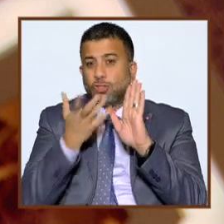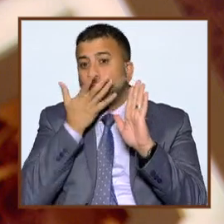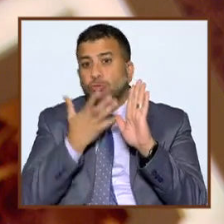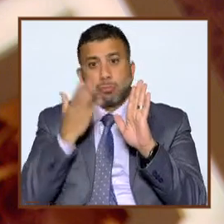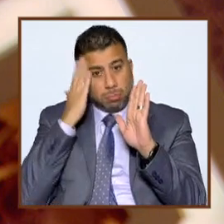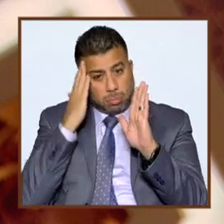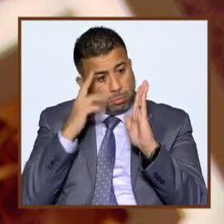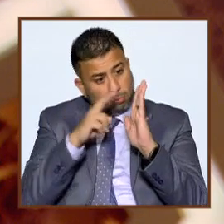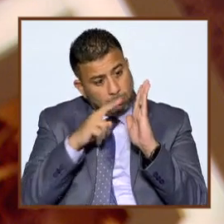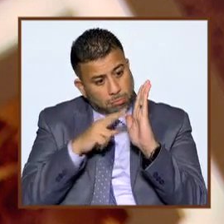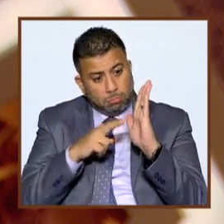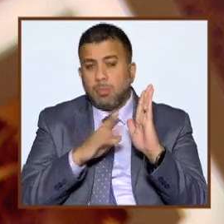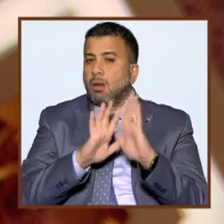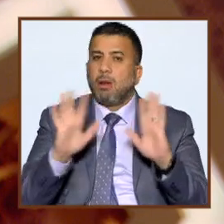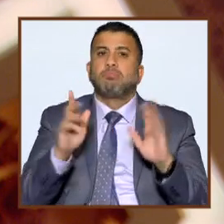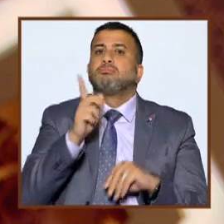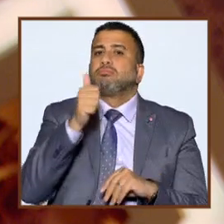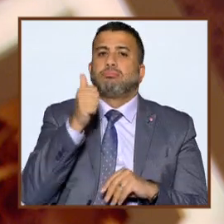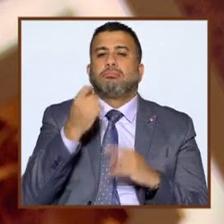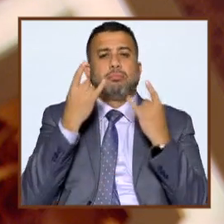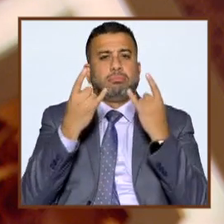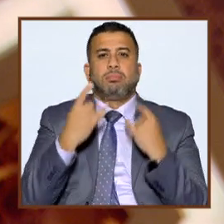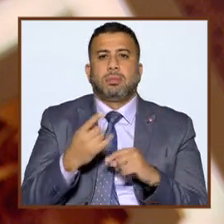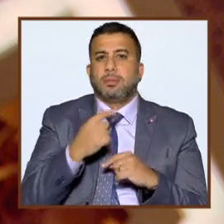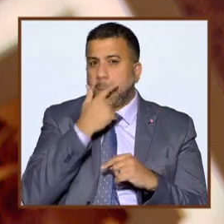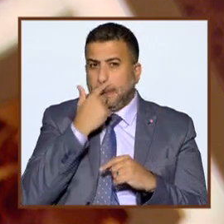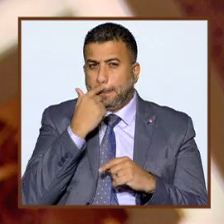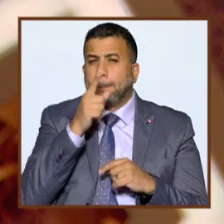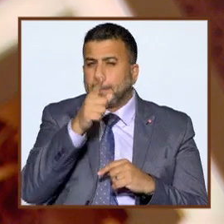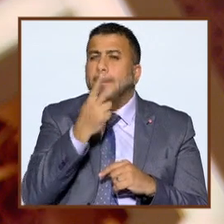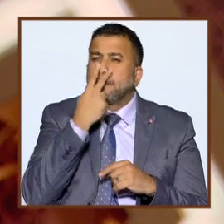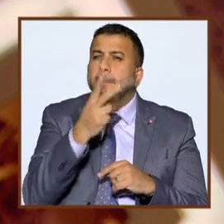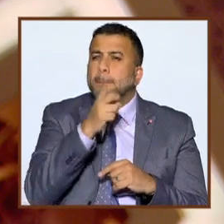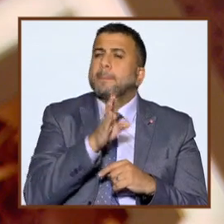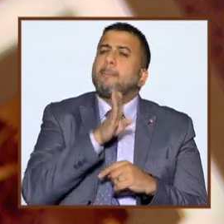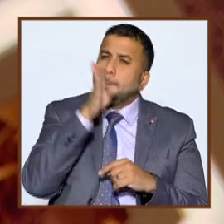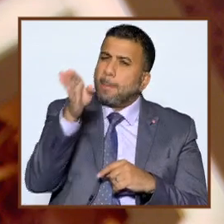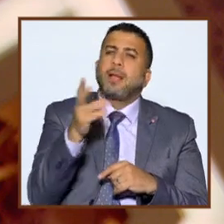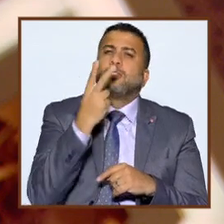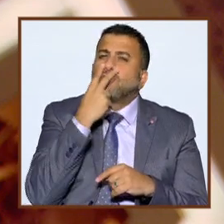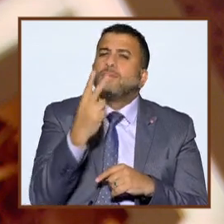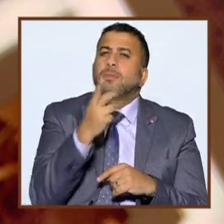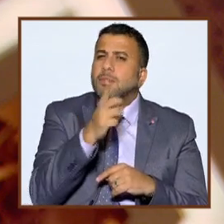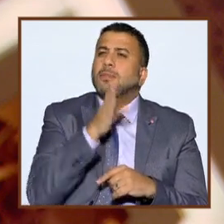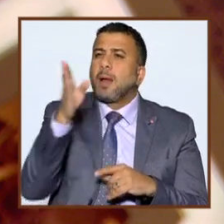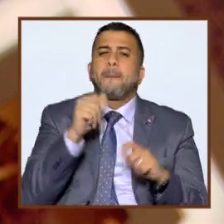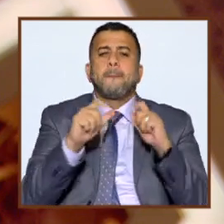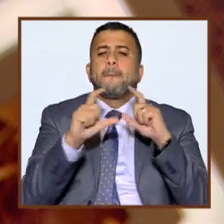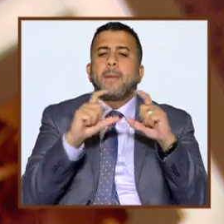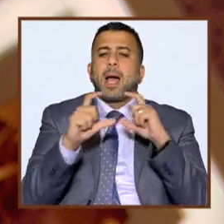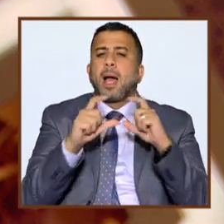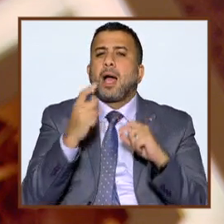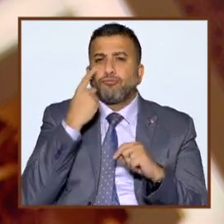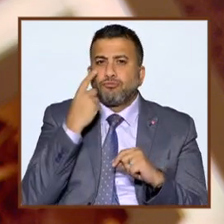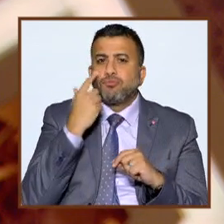والمشايخ معروفين ما فيها شيء ولله الحمد والمنة فأنت عندك خطوة واحدة تزورهم بدل الاتصال تقول عطوني وش اللي